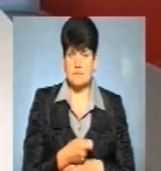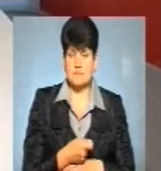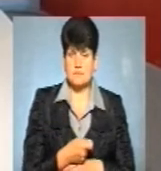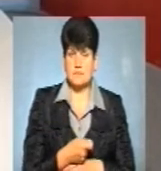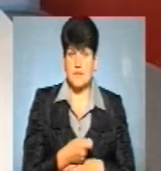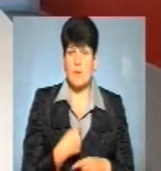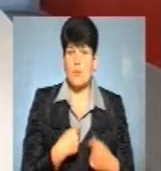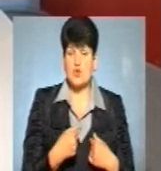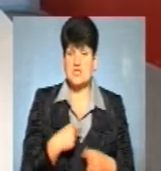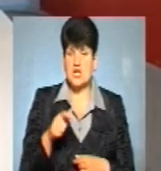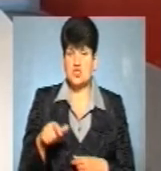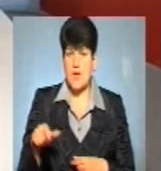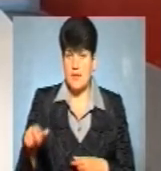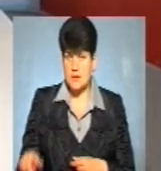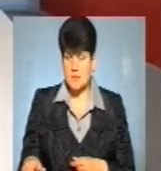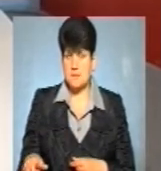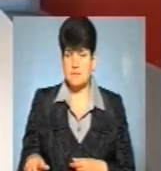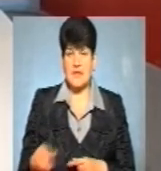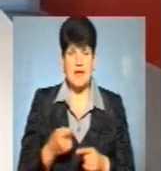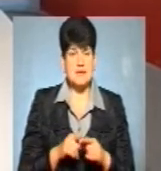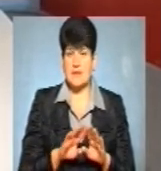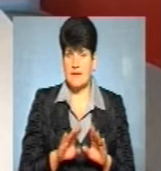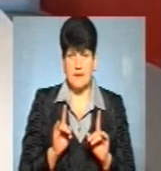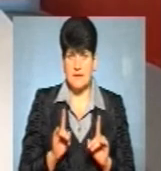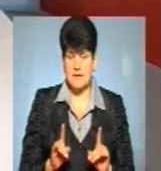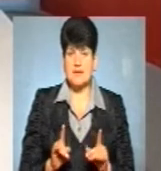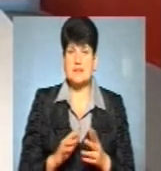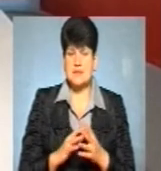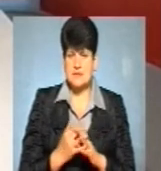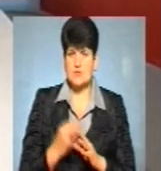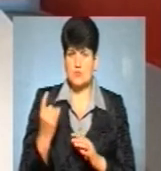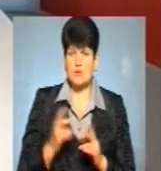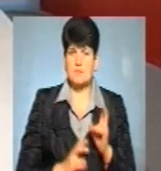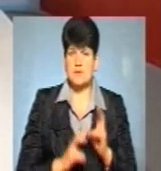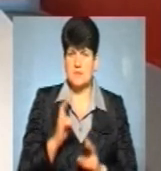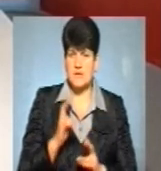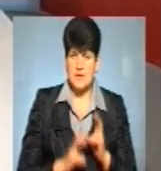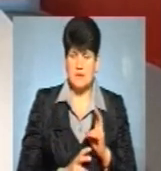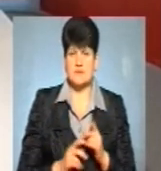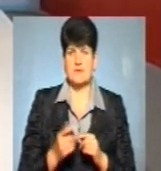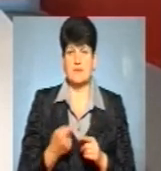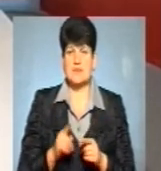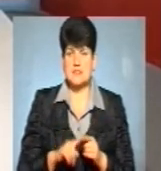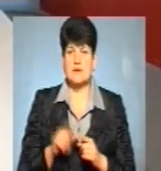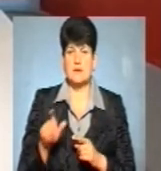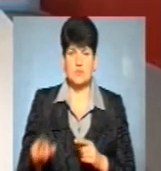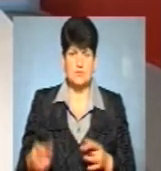безпосередньо постраждалими, а це не тільки фізичні особи, а це і сільськогосподарські підприємства, це є і